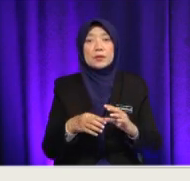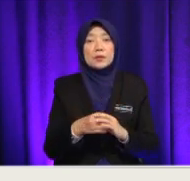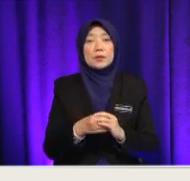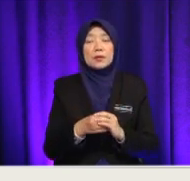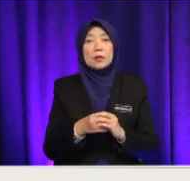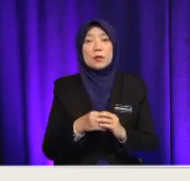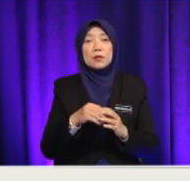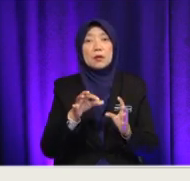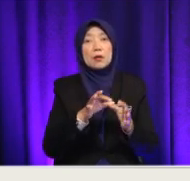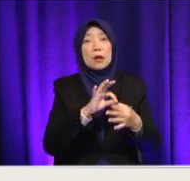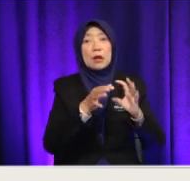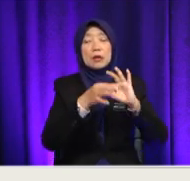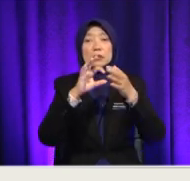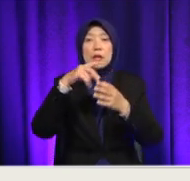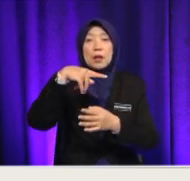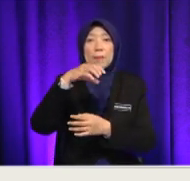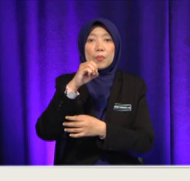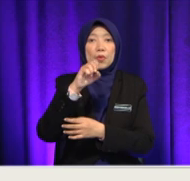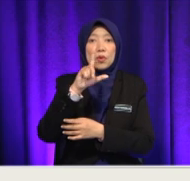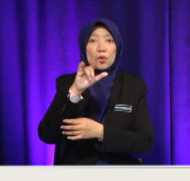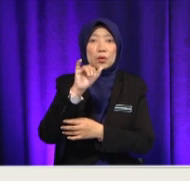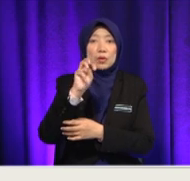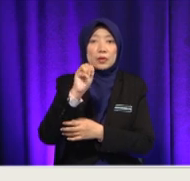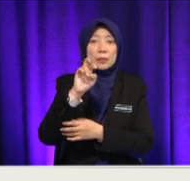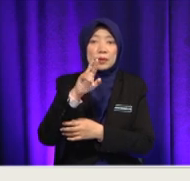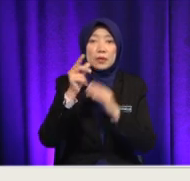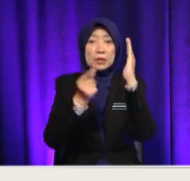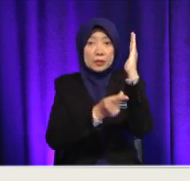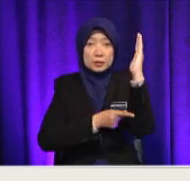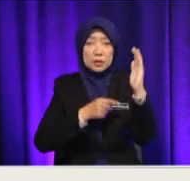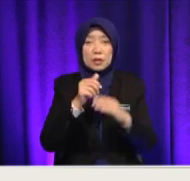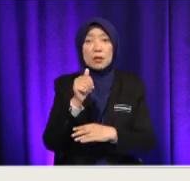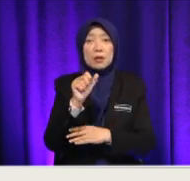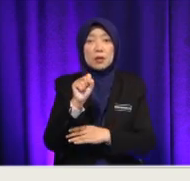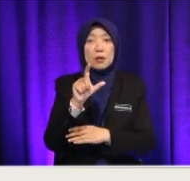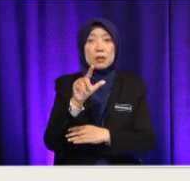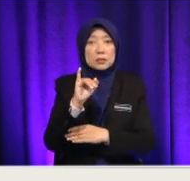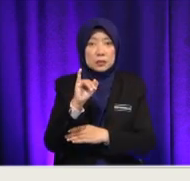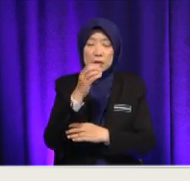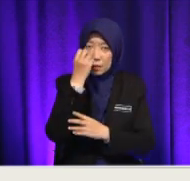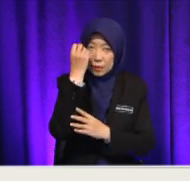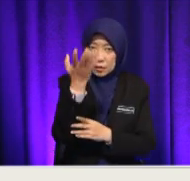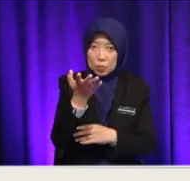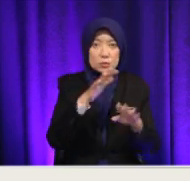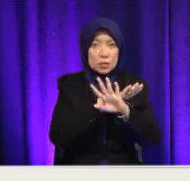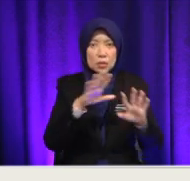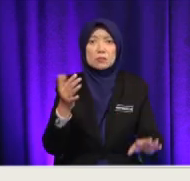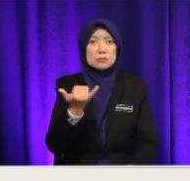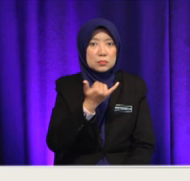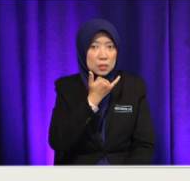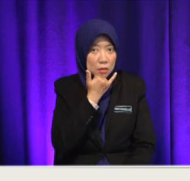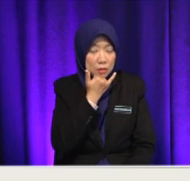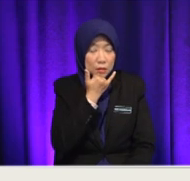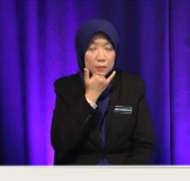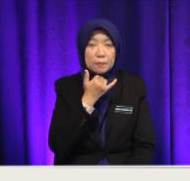asli. Di sini Sean, ya, yeah, murid-murid di rumah, cikgu nak mentionkan satu perkara. Jangan tersilap faham bahawa getah